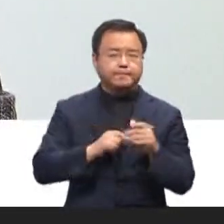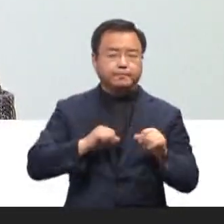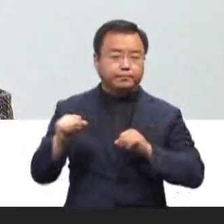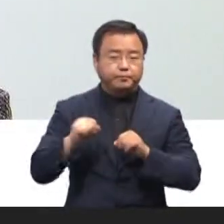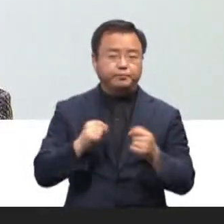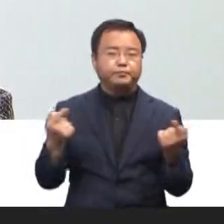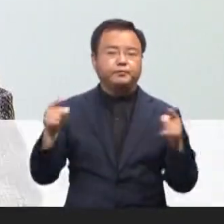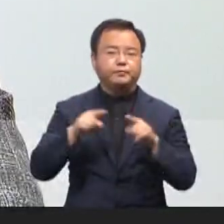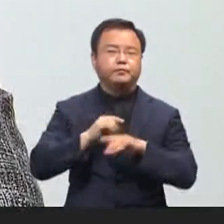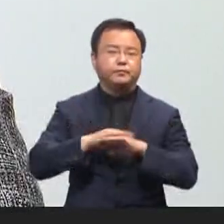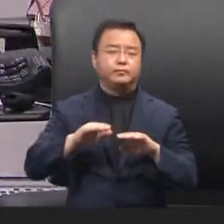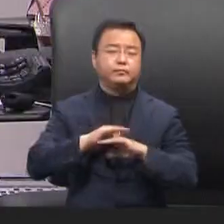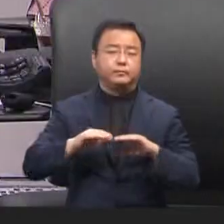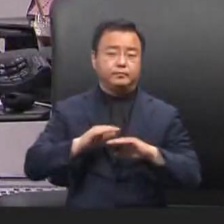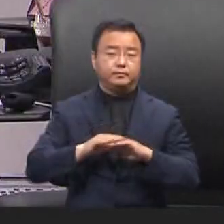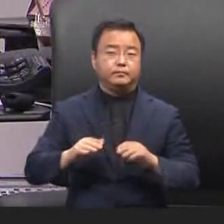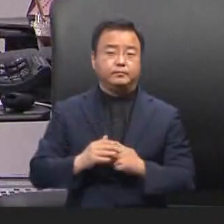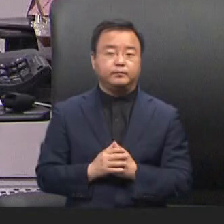함께 풀어나.